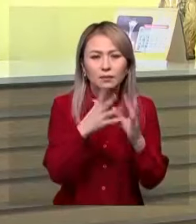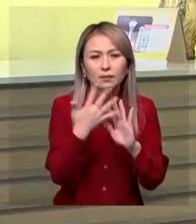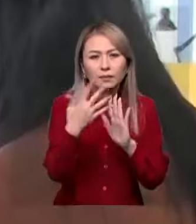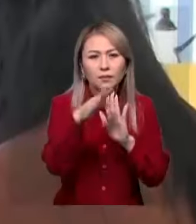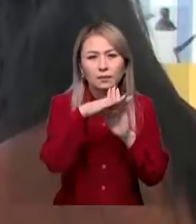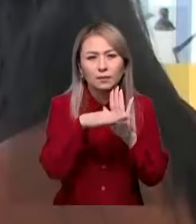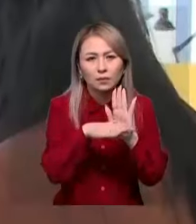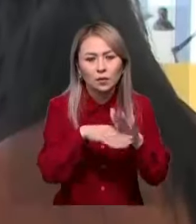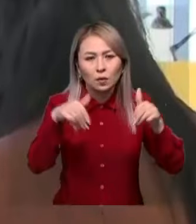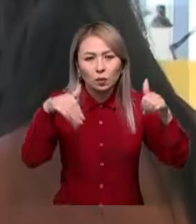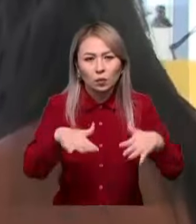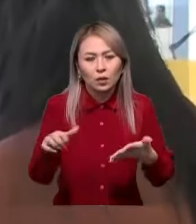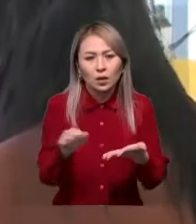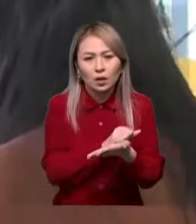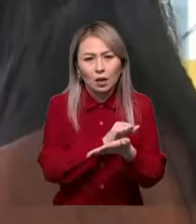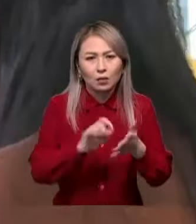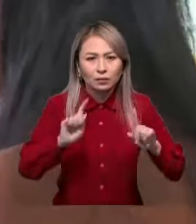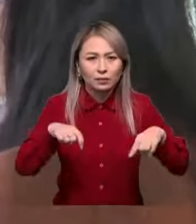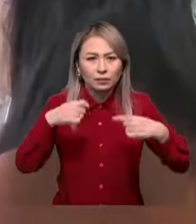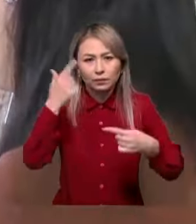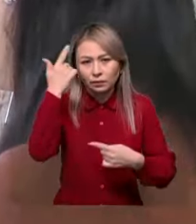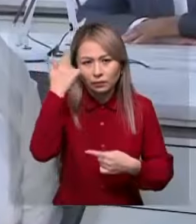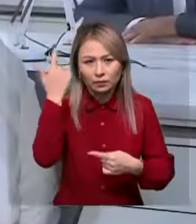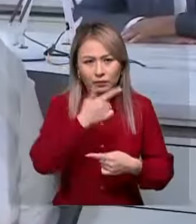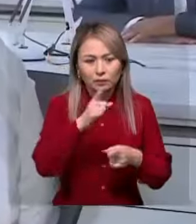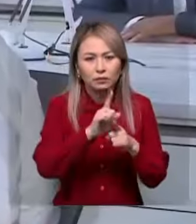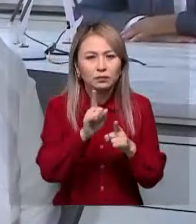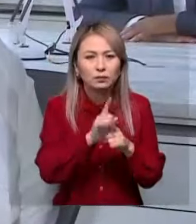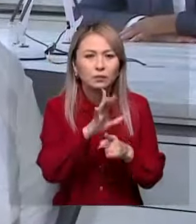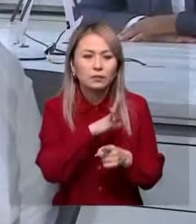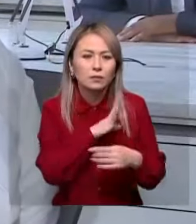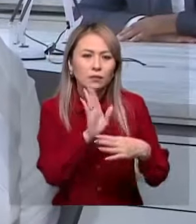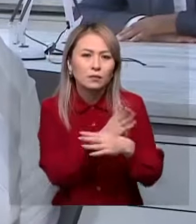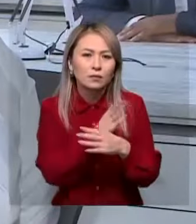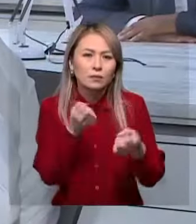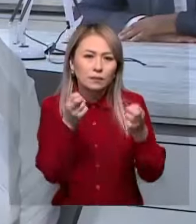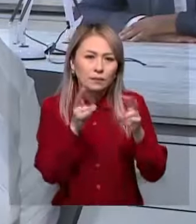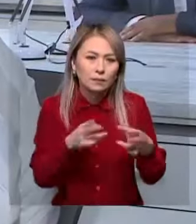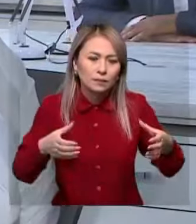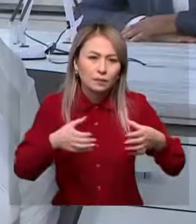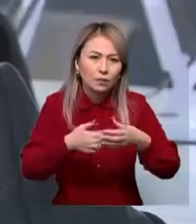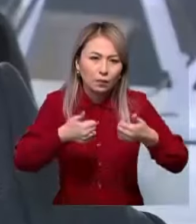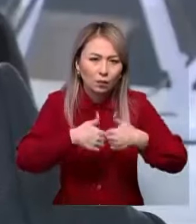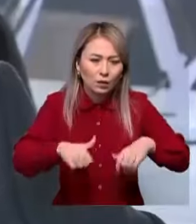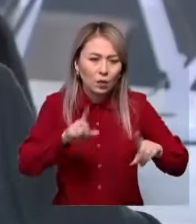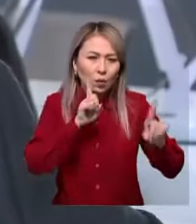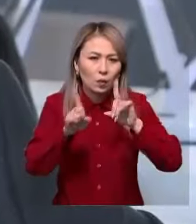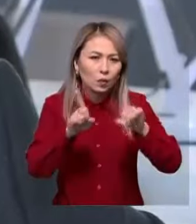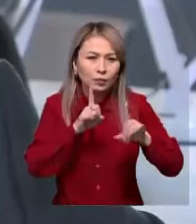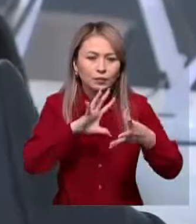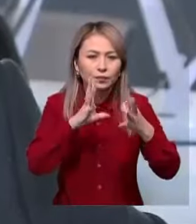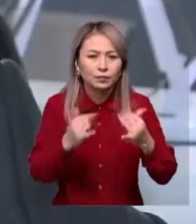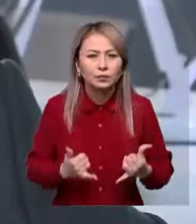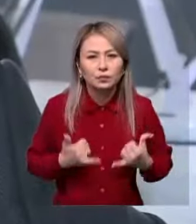Құжат қабылдаудан бастап үміткердің құқықтық сауаты және жеке қасиеттері бағаланады. Арнайы құрылған комиссия сұхбат жүргізіп, қорытынды